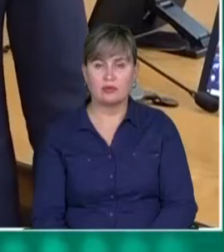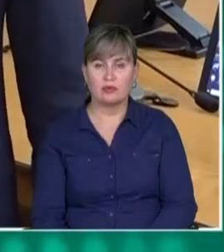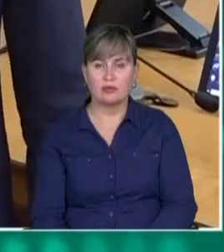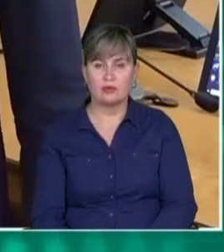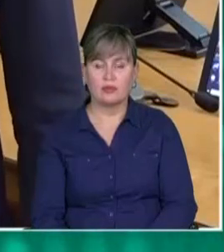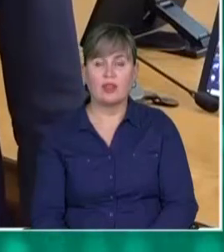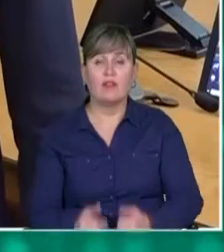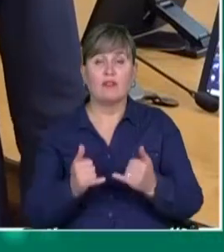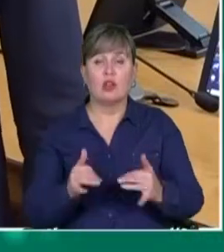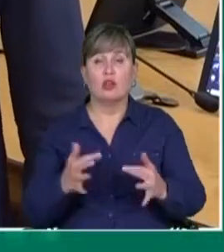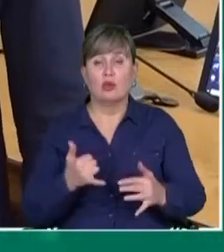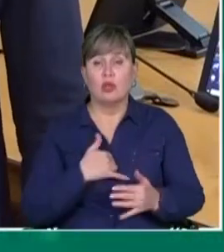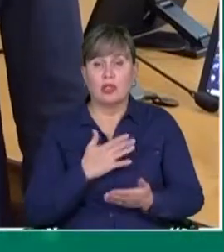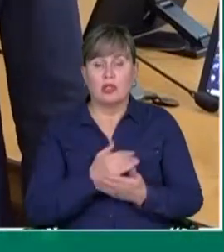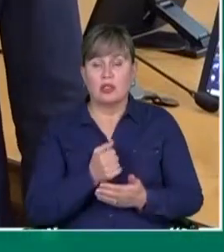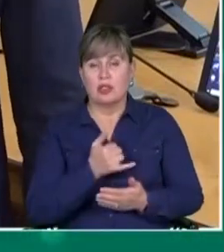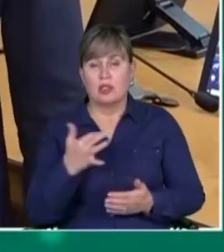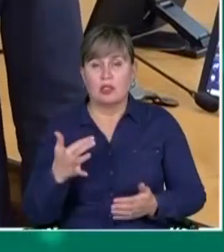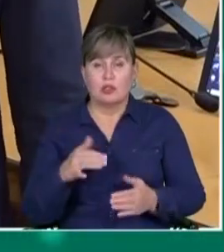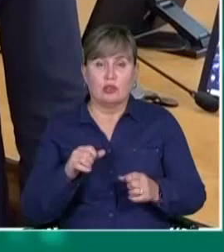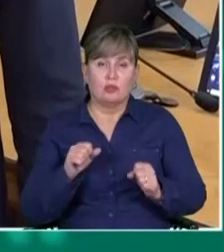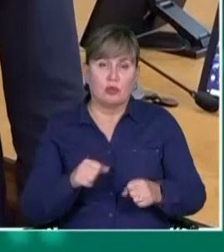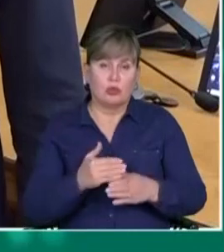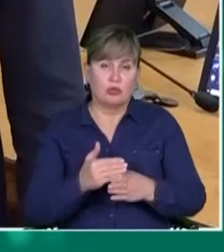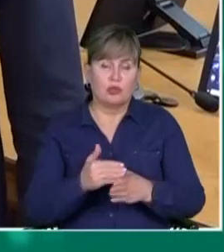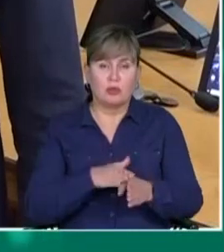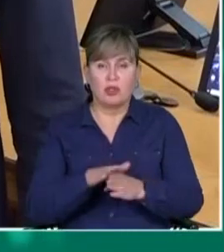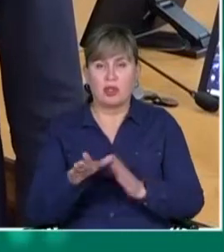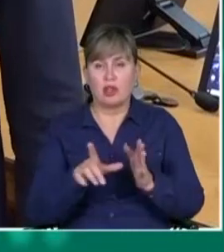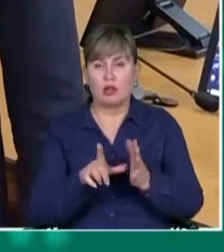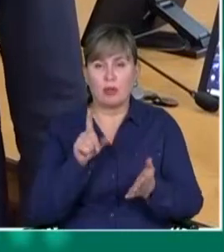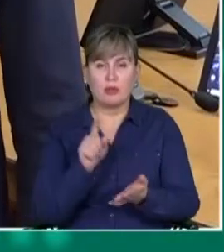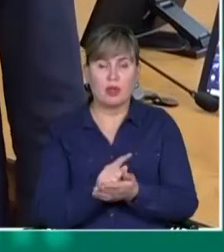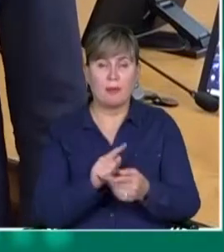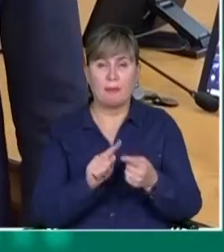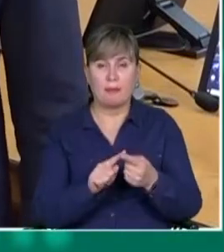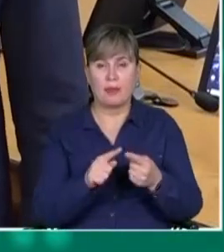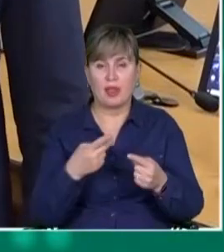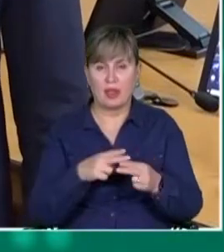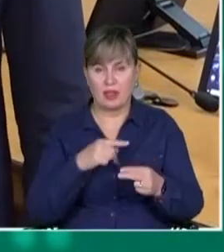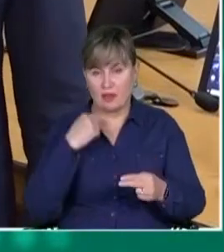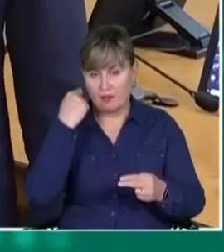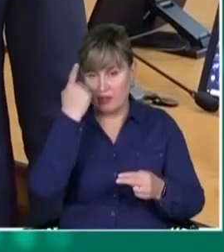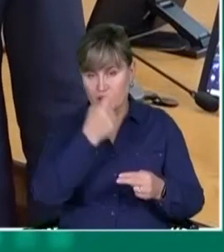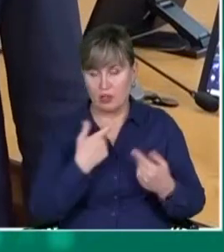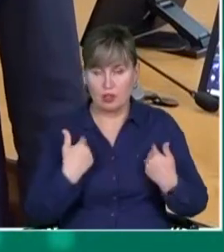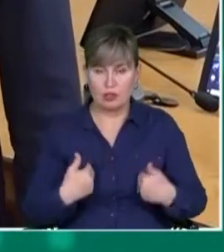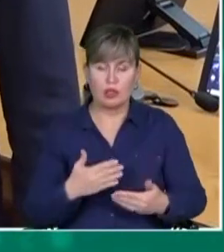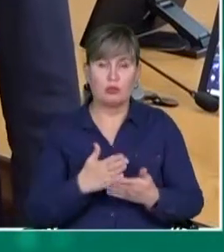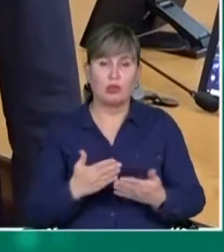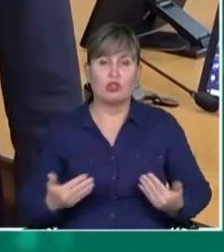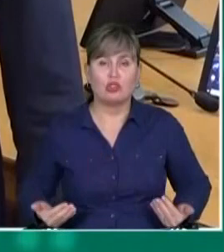Ну, в данном случае у нас есть несколько способов исполнения налоговых обязательств. Первый способ – физическое лицо, имеющее